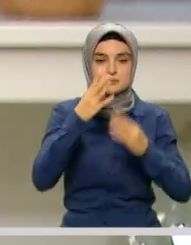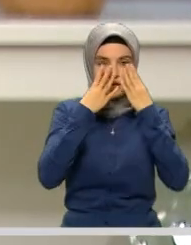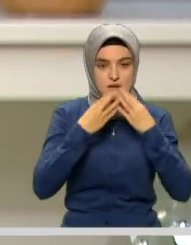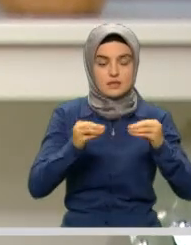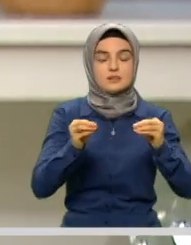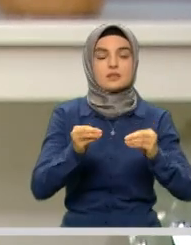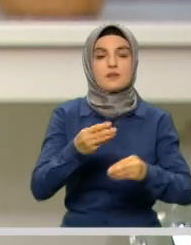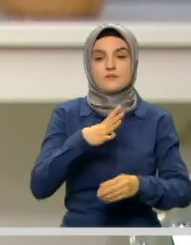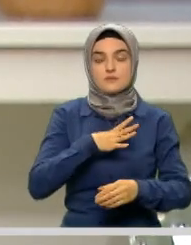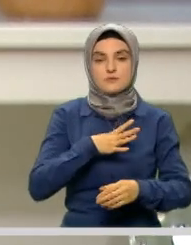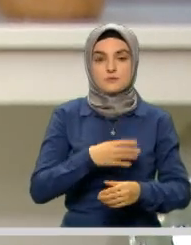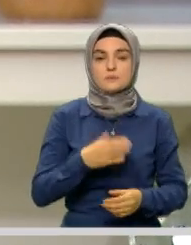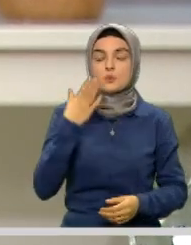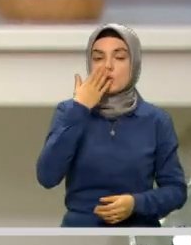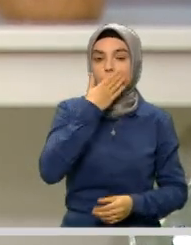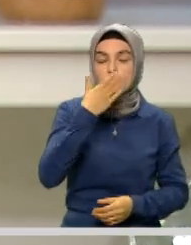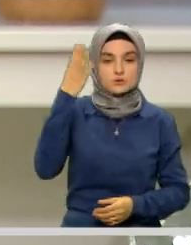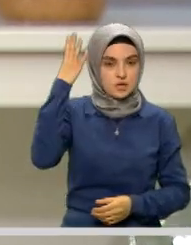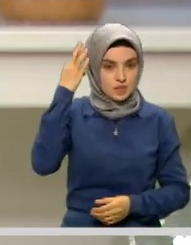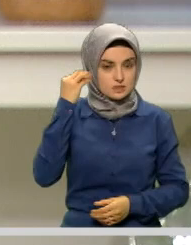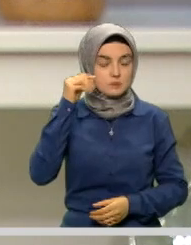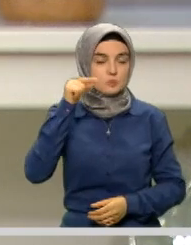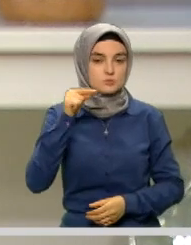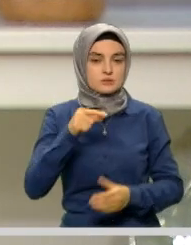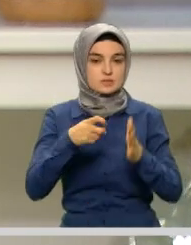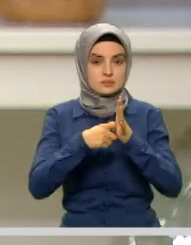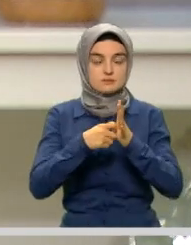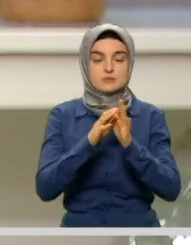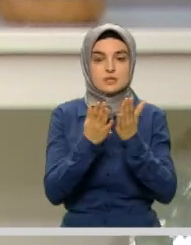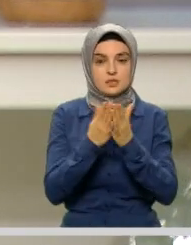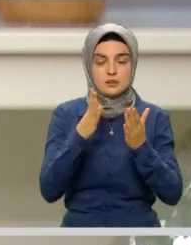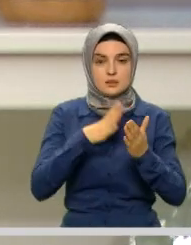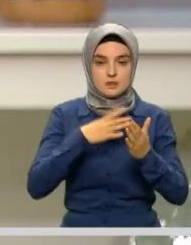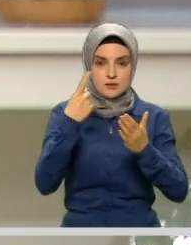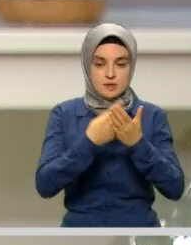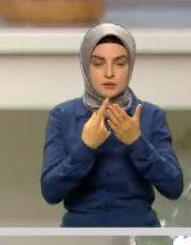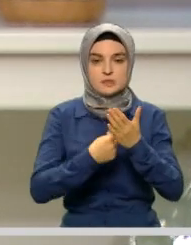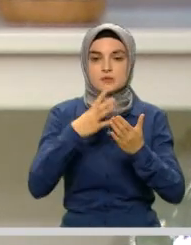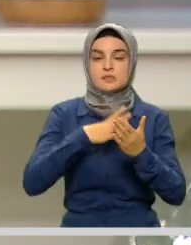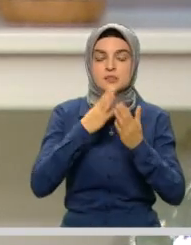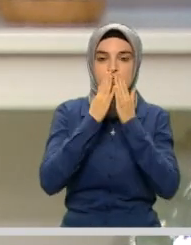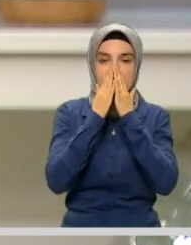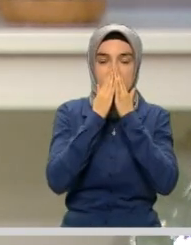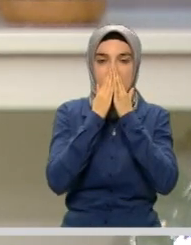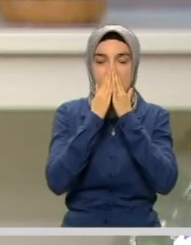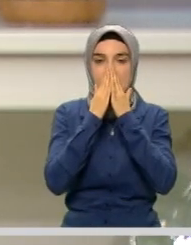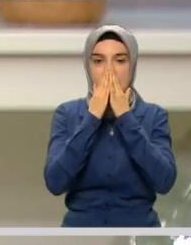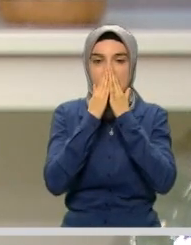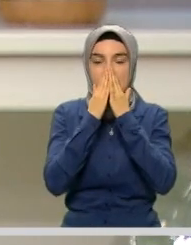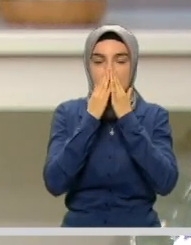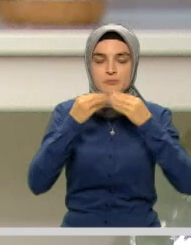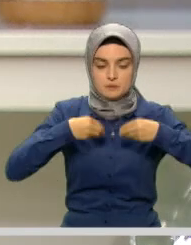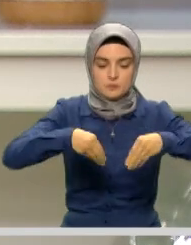Daha doğrusu hediyelerimiz var. Orucu Anlamak isimli bu güzel kitabımız var efendim. Kur'an-ı Kerim'imiz var. Aynı zamanda seccademiz